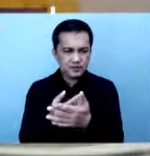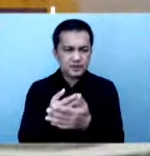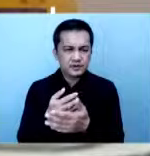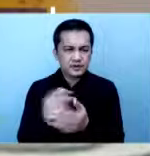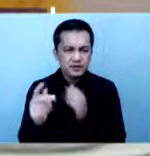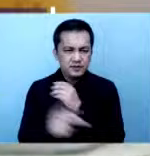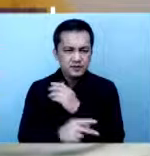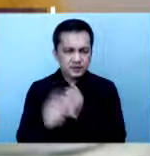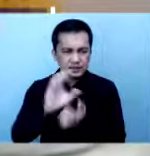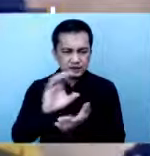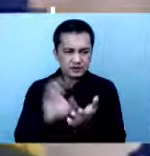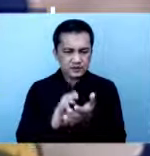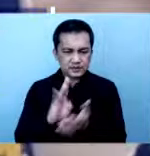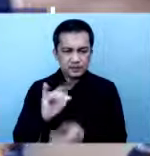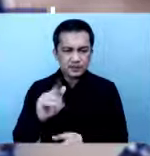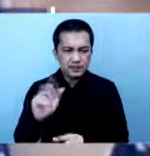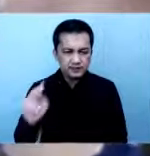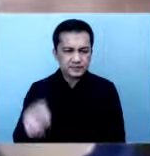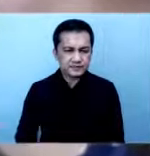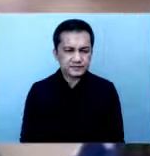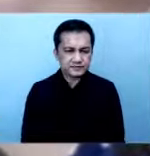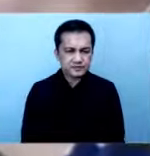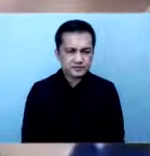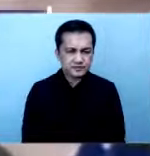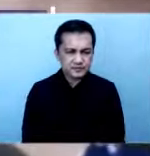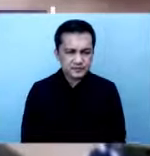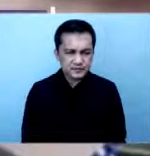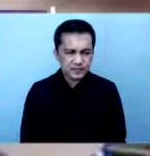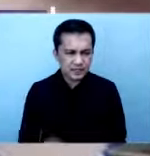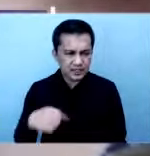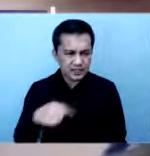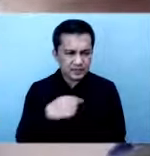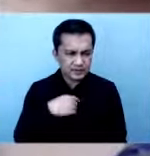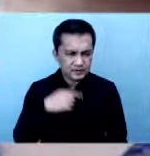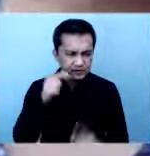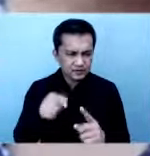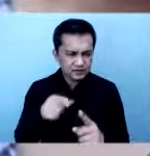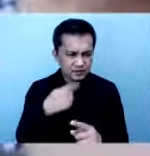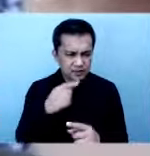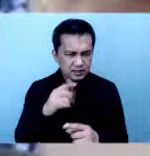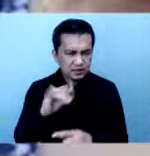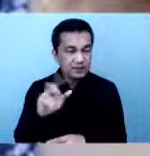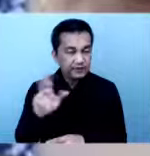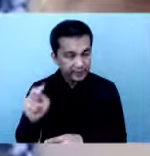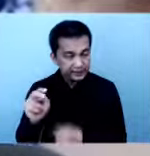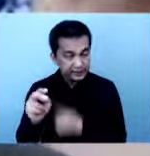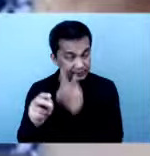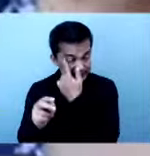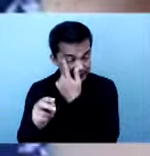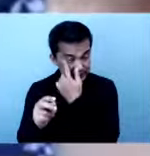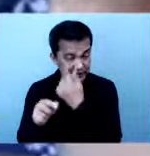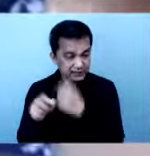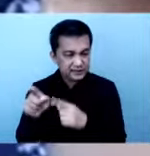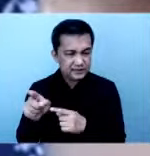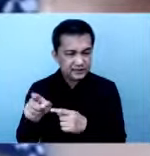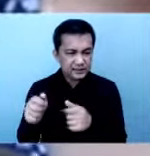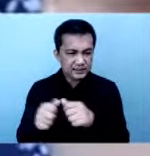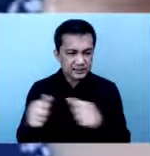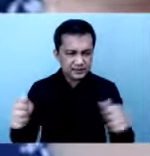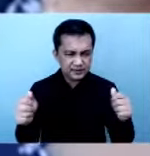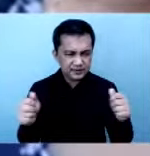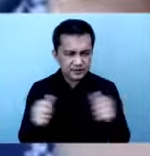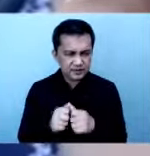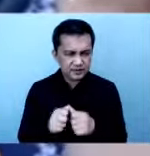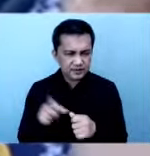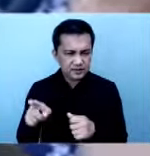sa bayan ng Balamban. Ang atong ipangita nga site will be in Balamban. Kana diha nga area, mao na ang